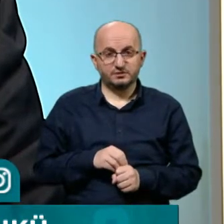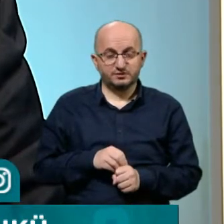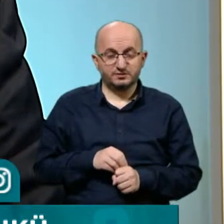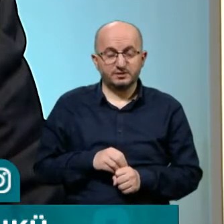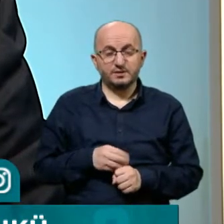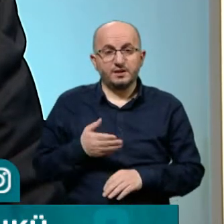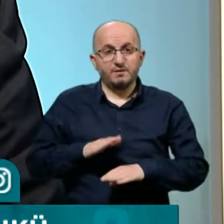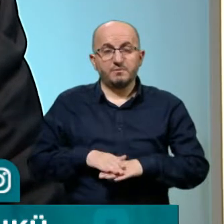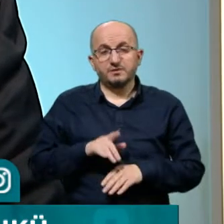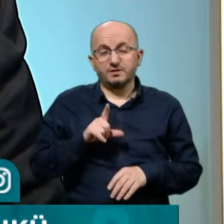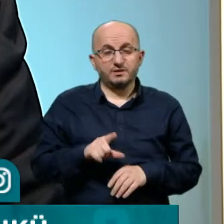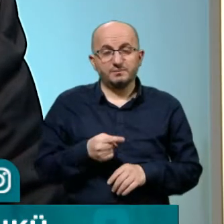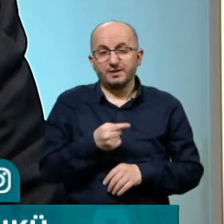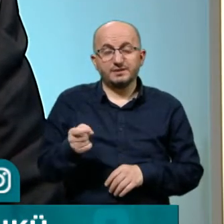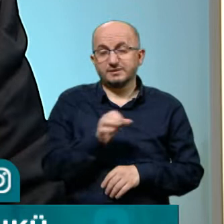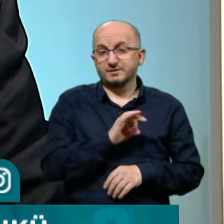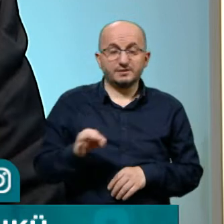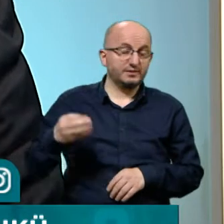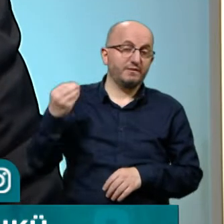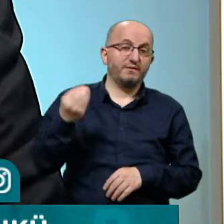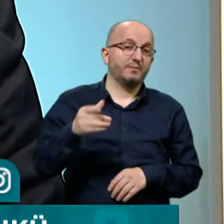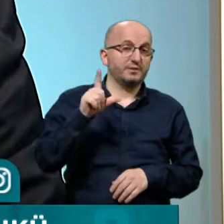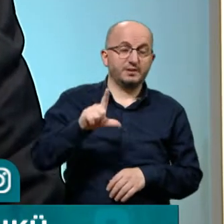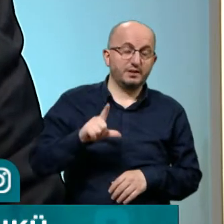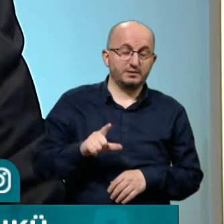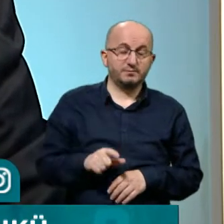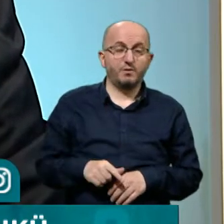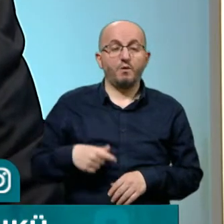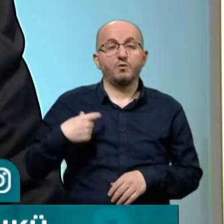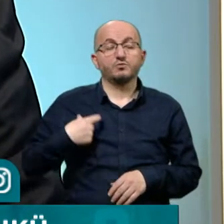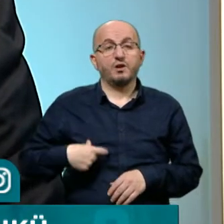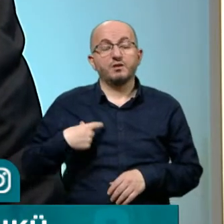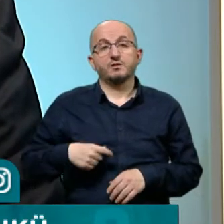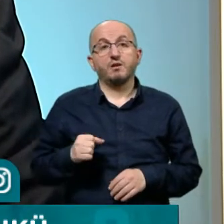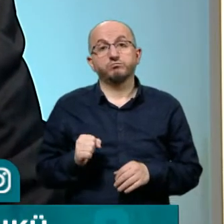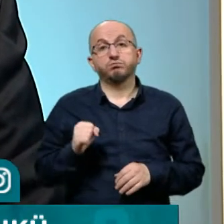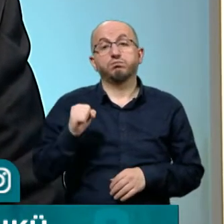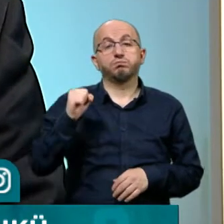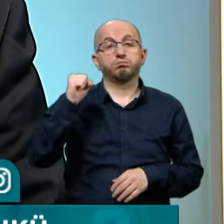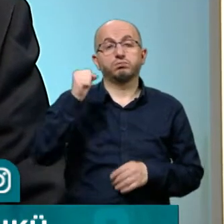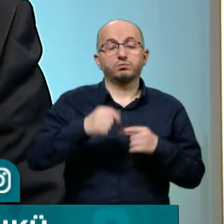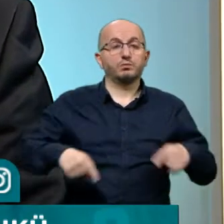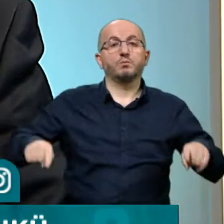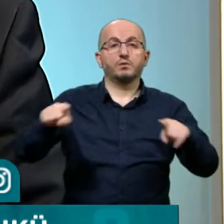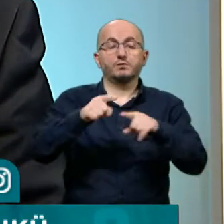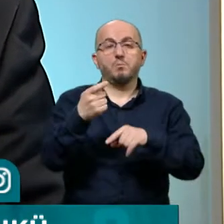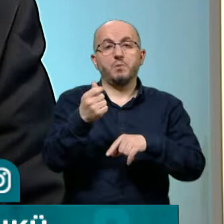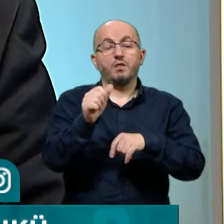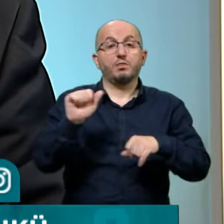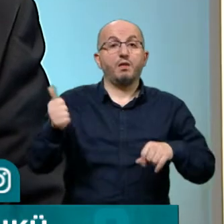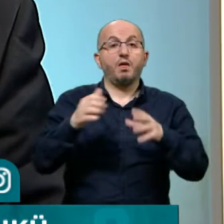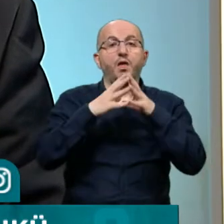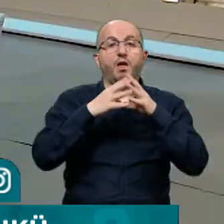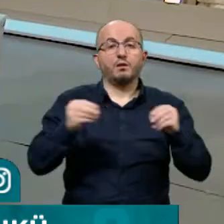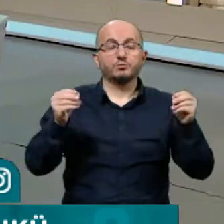zaman ne yapması lazım onu eksiksiz vermesi lazım şimdi özellikle enflasyonist ortamlarda paranın değer kaybı ciddi kayıplar söz konusu